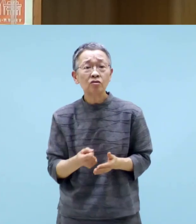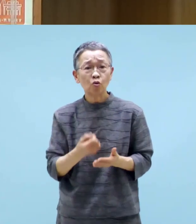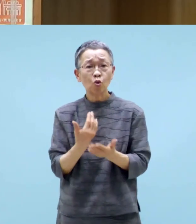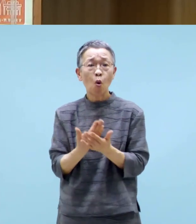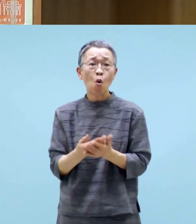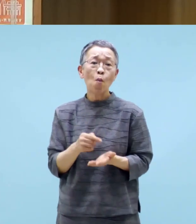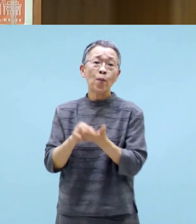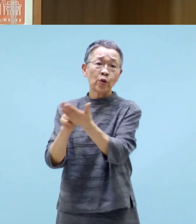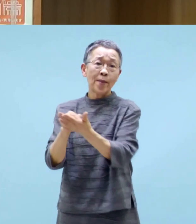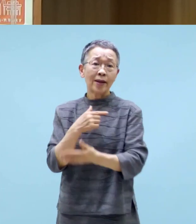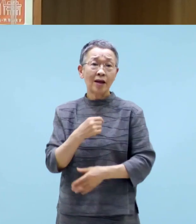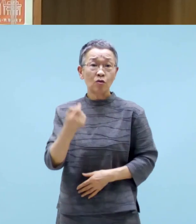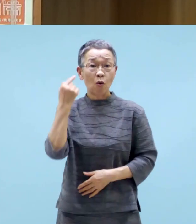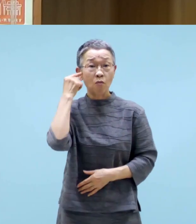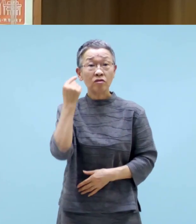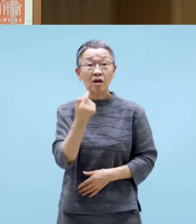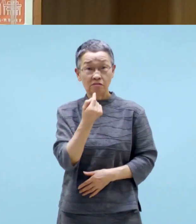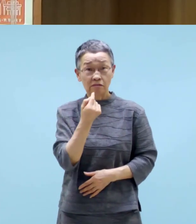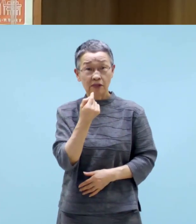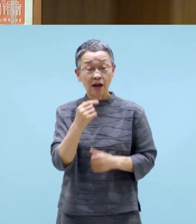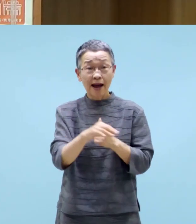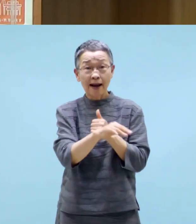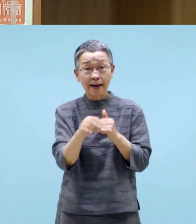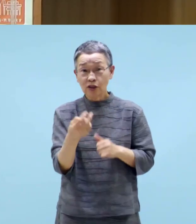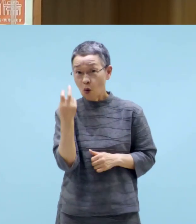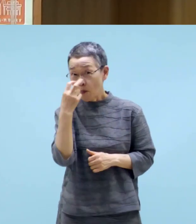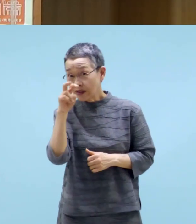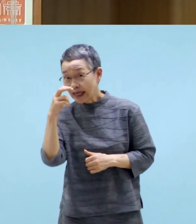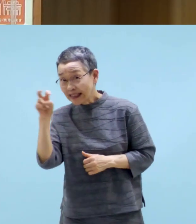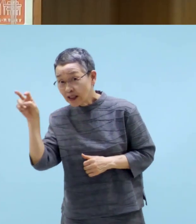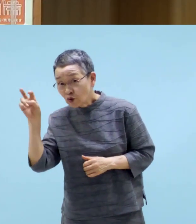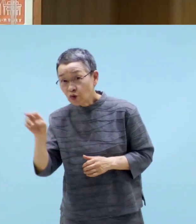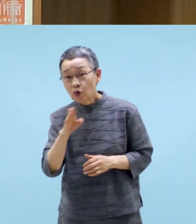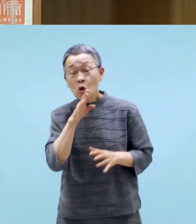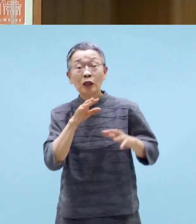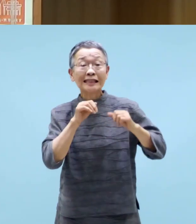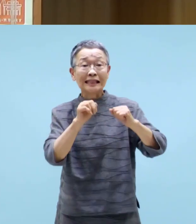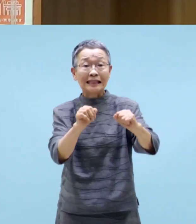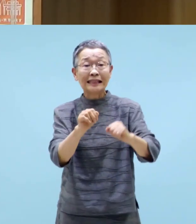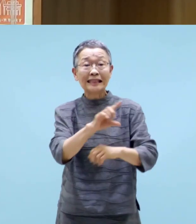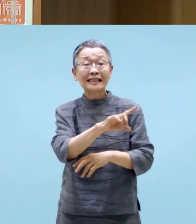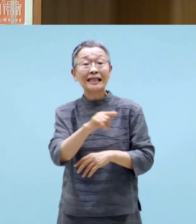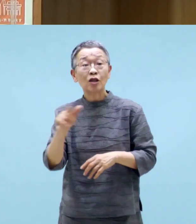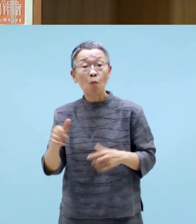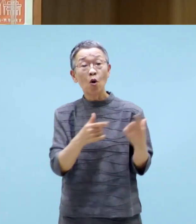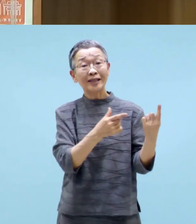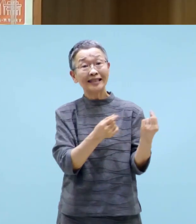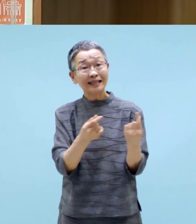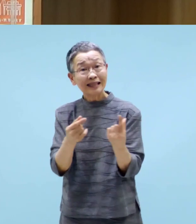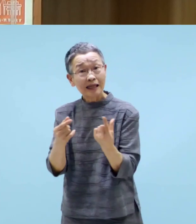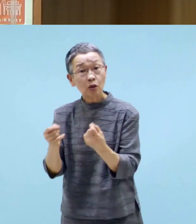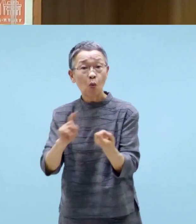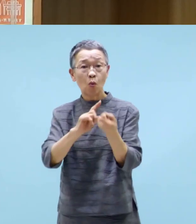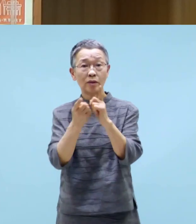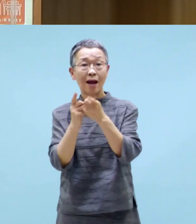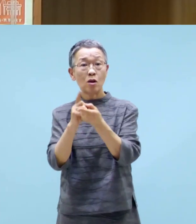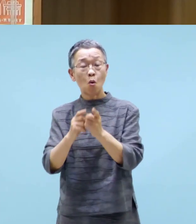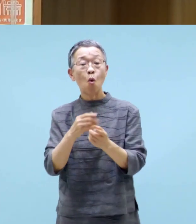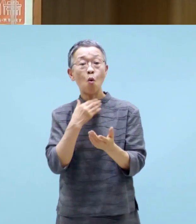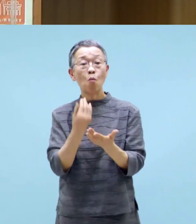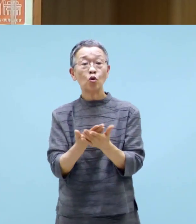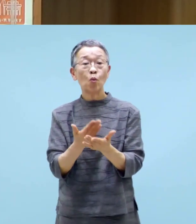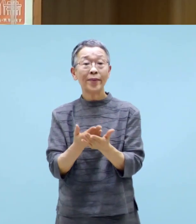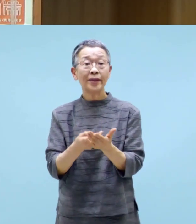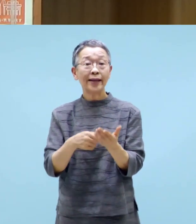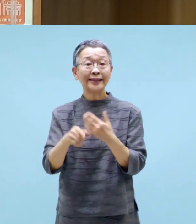ますし、まあ、その環境モニタリングの実施だとか、まあ、そういったことについてもですね、しっかり対応を求めていきたいという